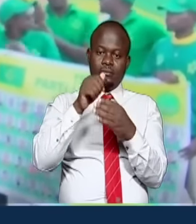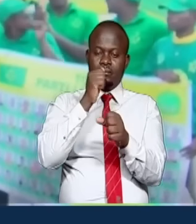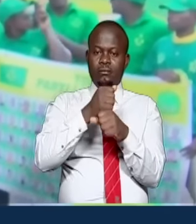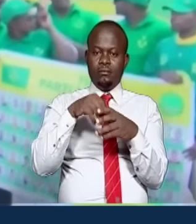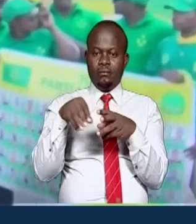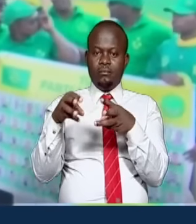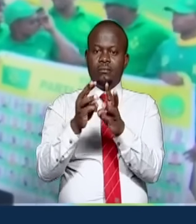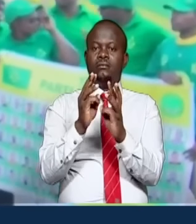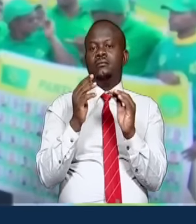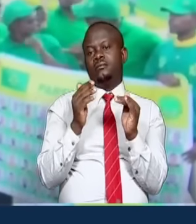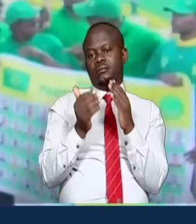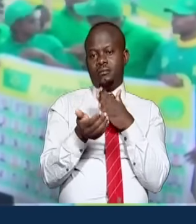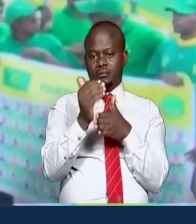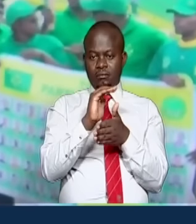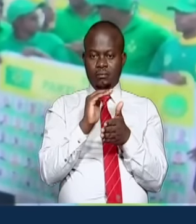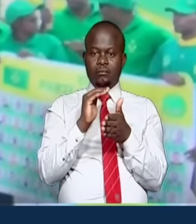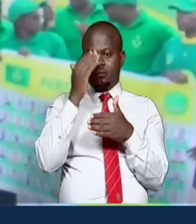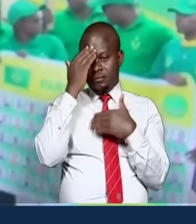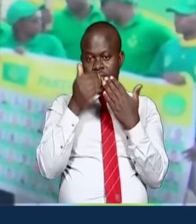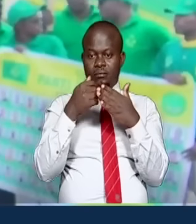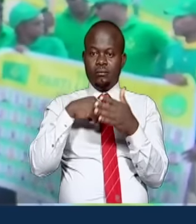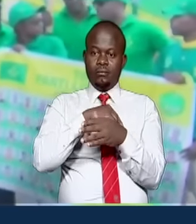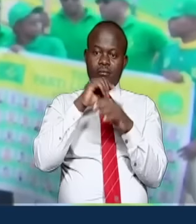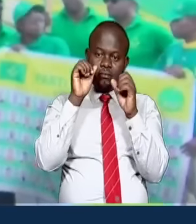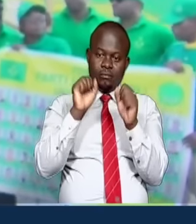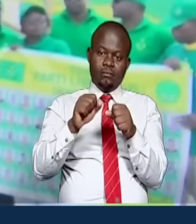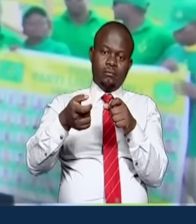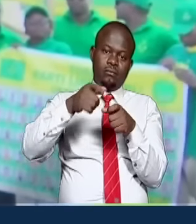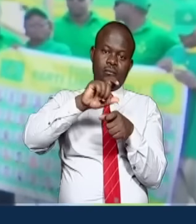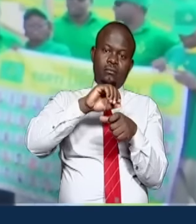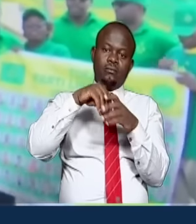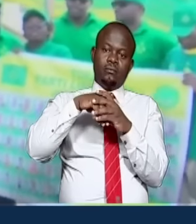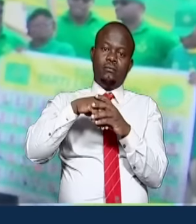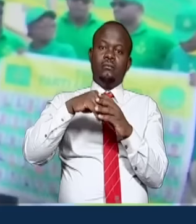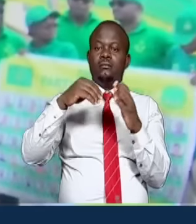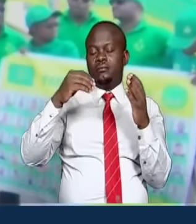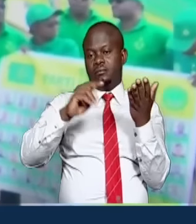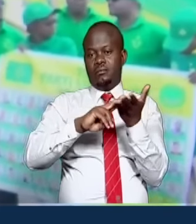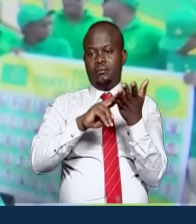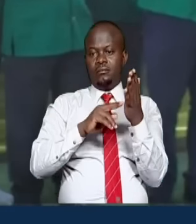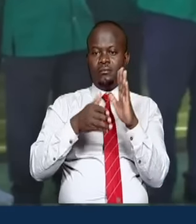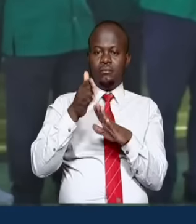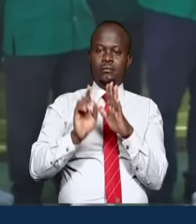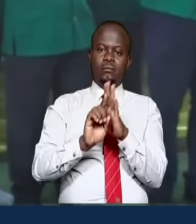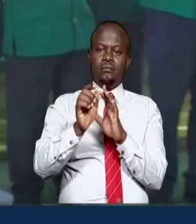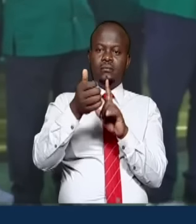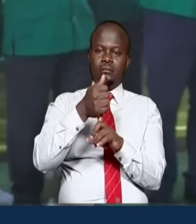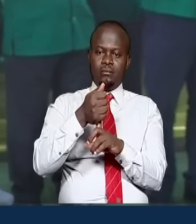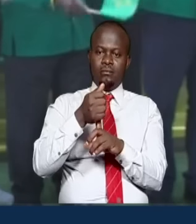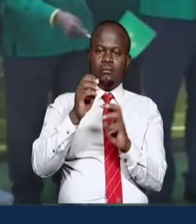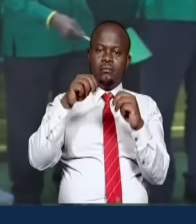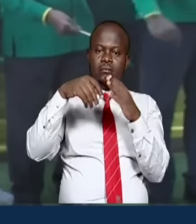buryo bwa kinyamwuga kugira ngo tubashe kongera ubukire, tubashe kwihuta mu iterambere. Abakandida